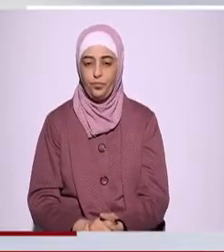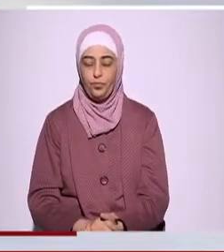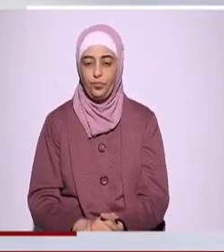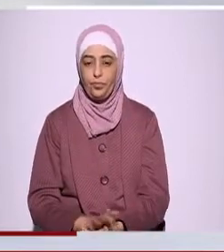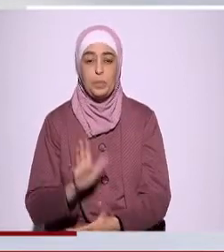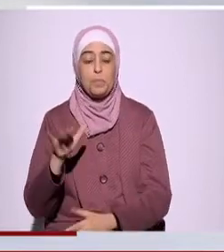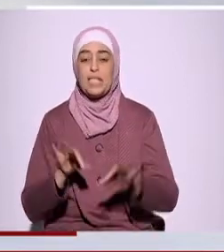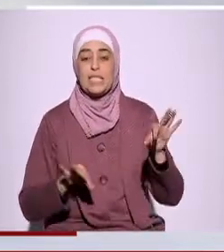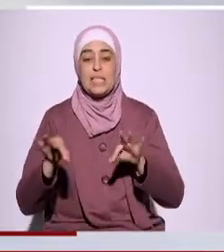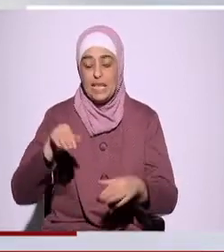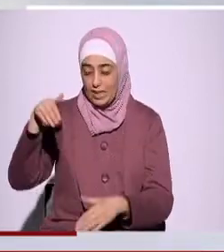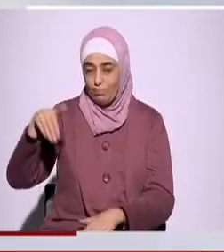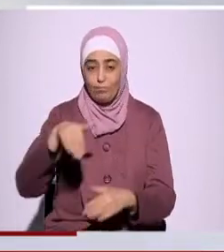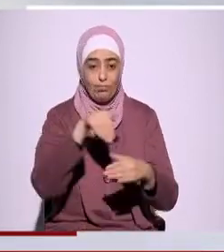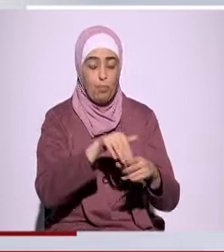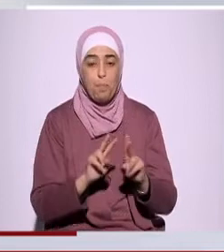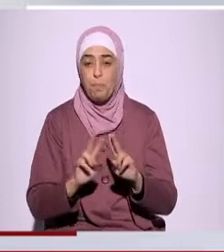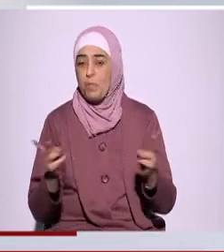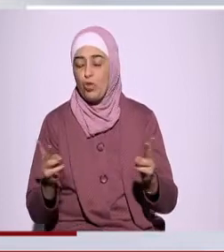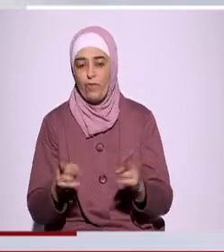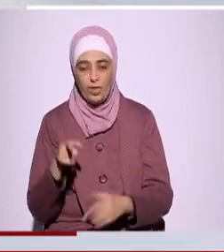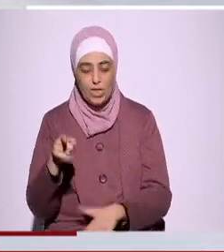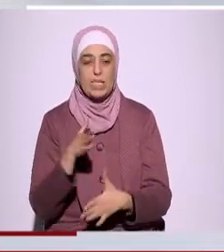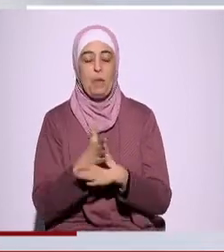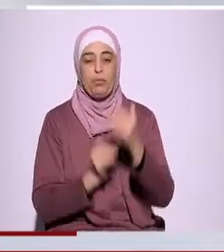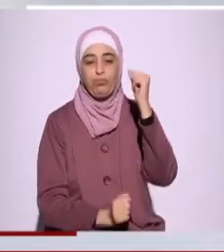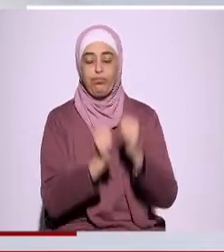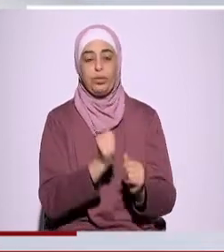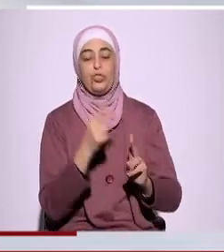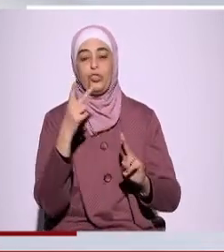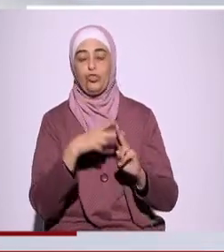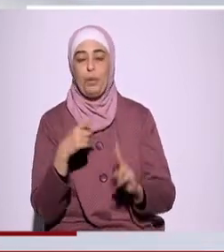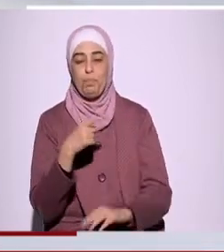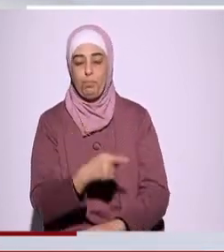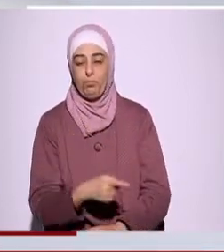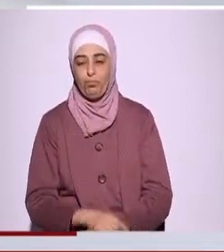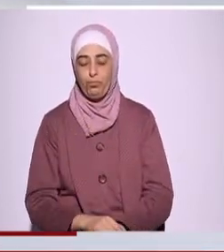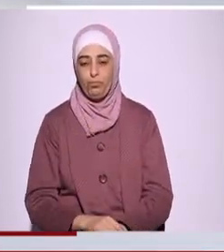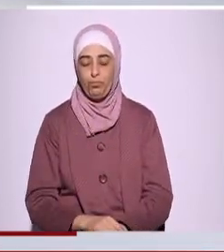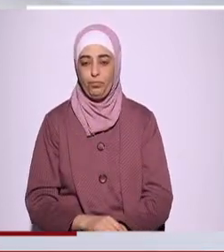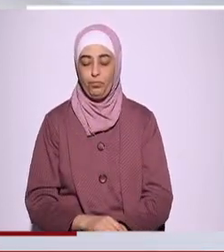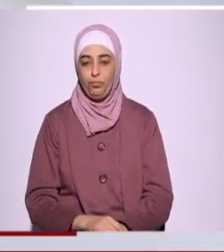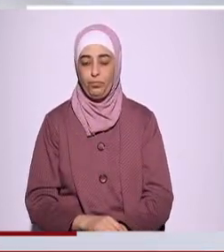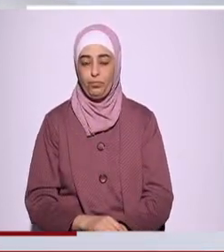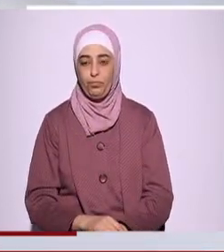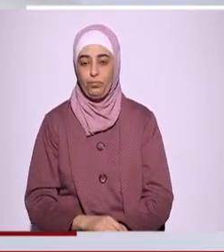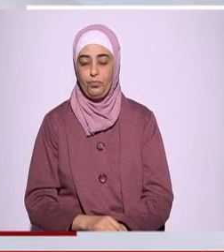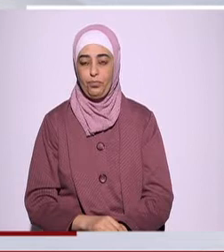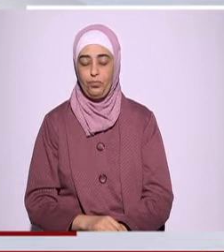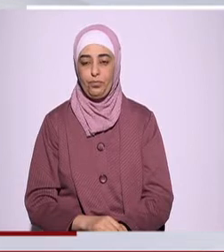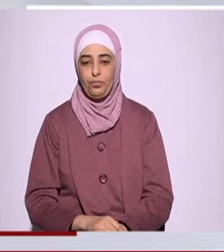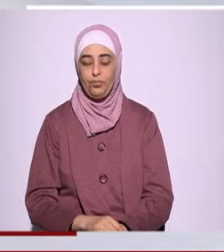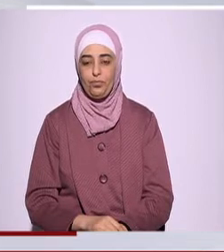المكونات السياسيه التي قد يعني جعلت هذه الثوره العظيمه بردا وسلاما على النظام السابق من خلال